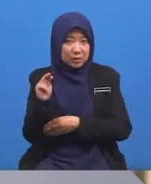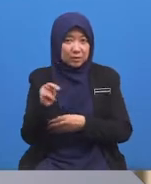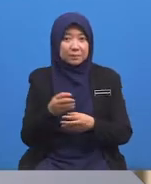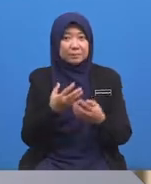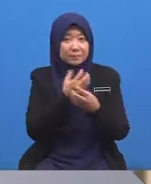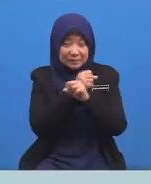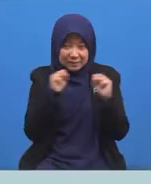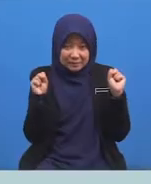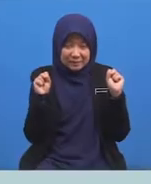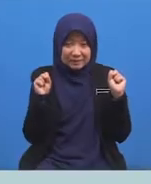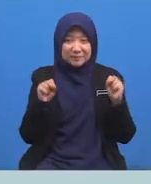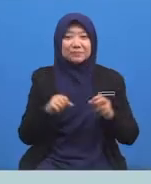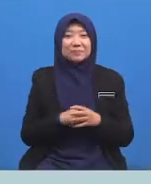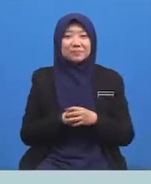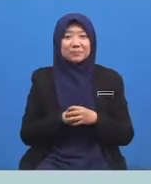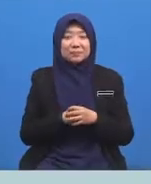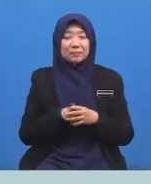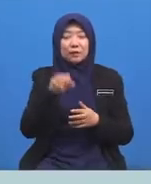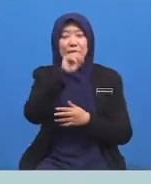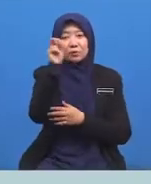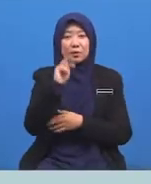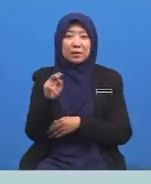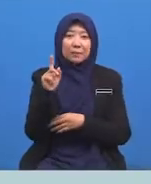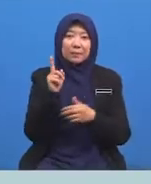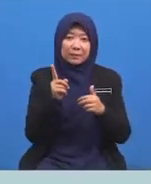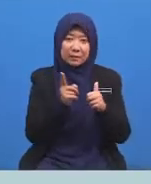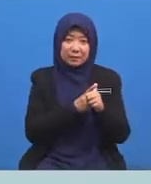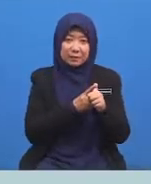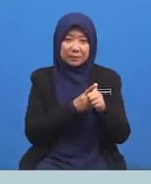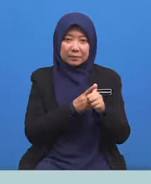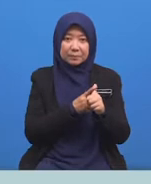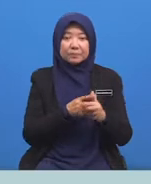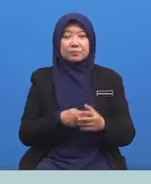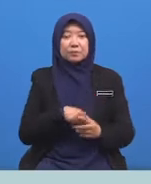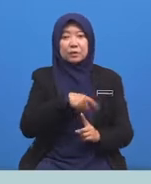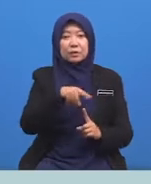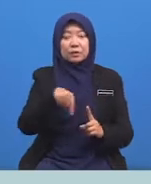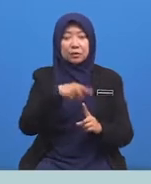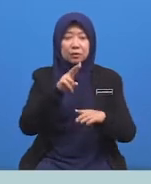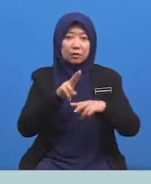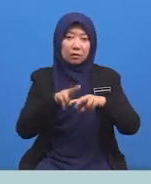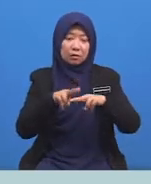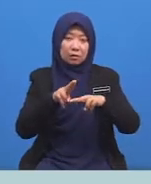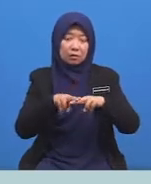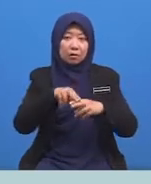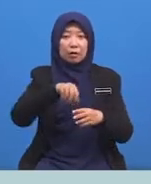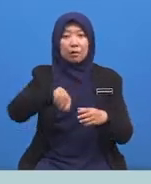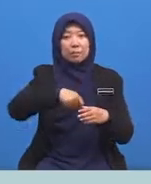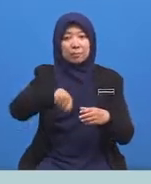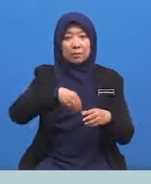telah bersedia? Soalan pertama. Apabila garam diaduk di dalam